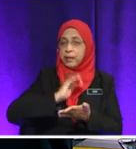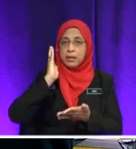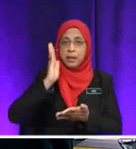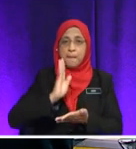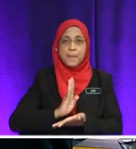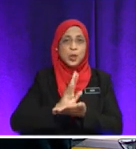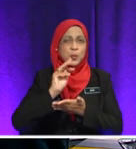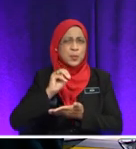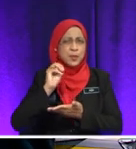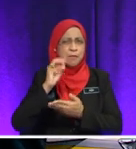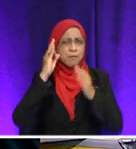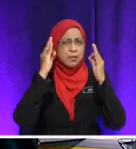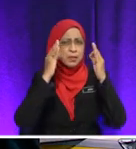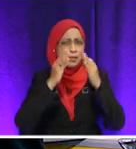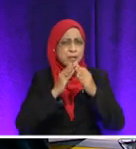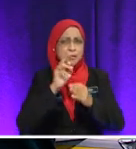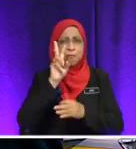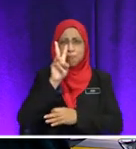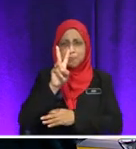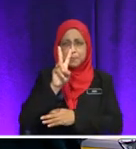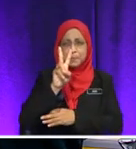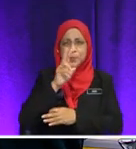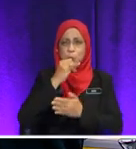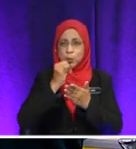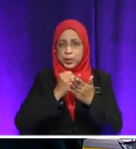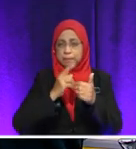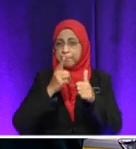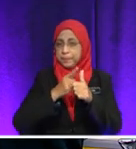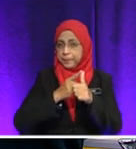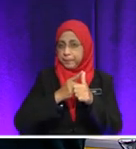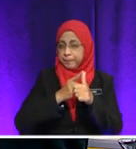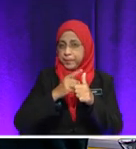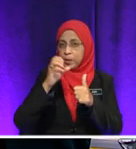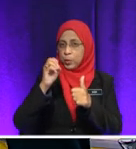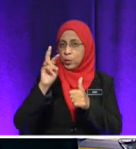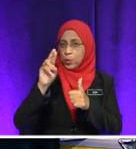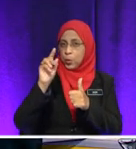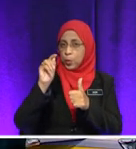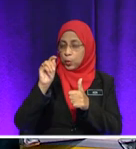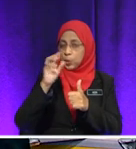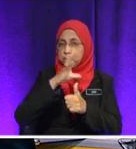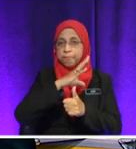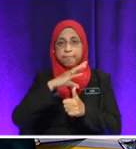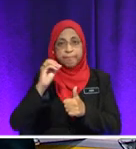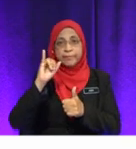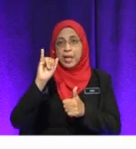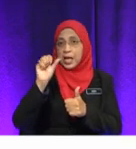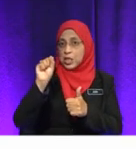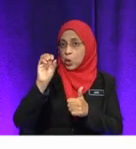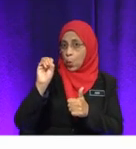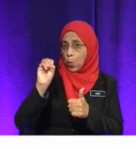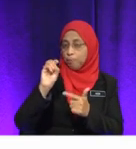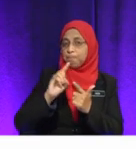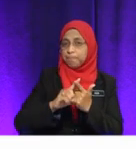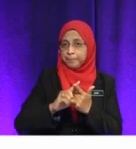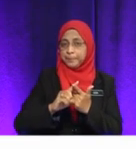2 ataupun kita ke fokus pada dua penghasilan lukisan yaitu lukisan ottografi oke dan lukisan isometri jadi